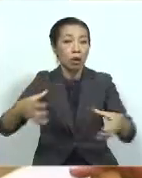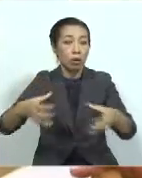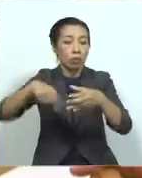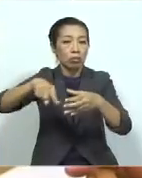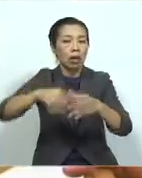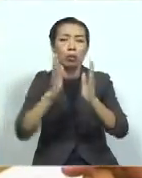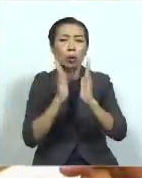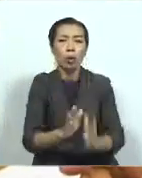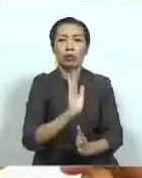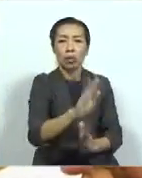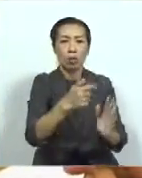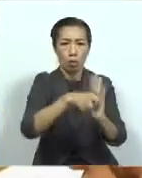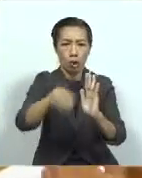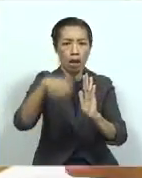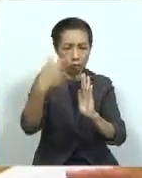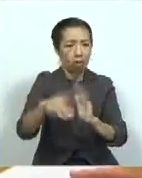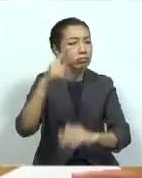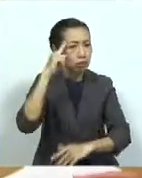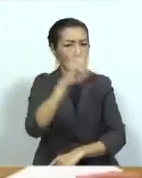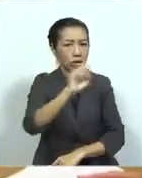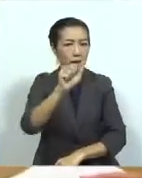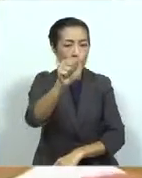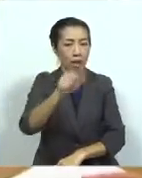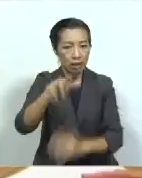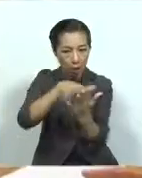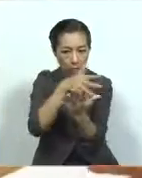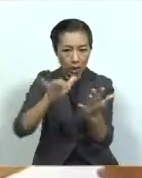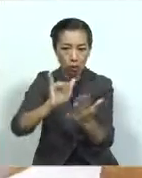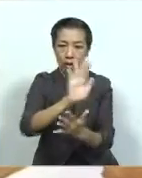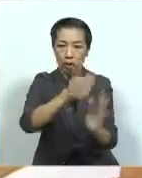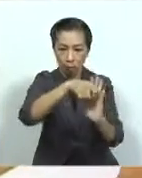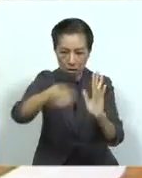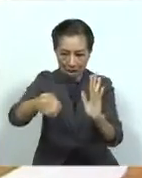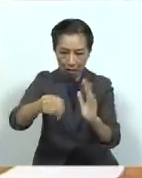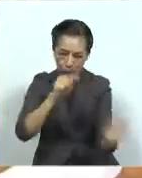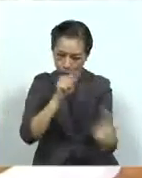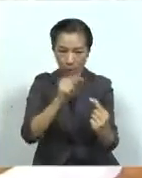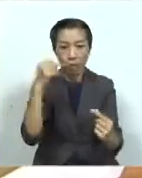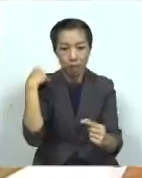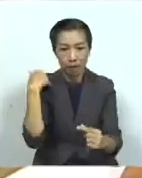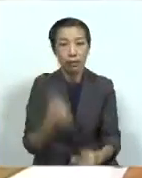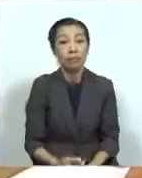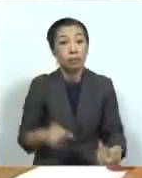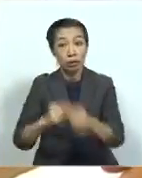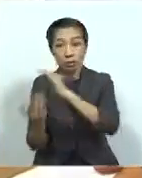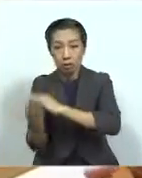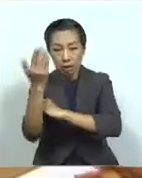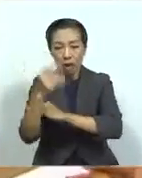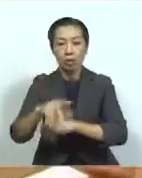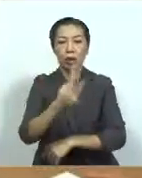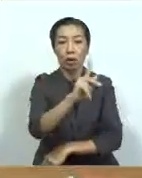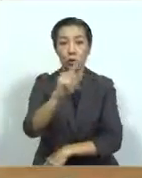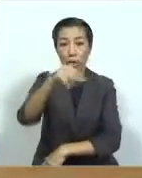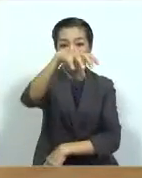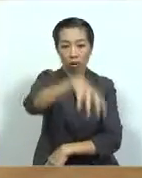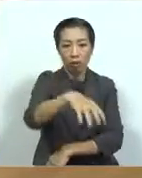ยังเป็นคนในพื้นที่อีกด้วยจึงได้กำหนดยุทธศาสตร์จังหวัดโดยเฉพาะด้วยนะครับเรียกได้ว่าช่วงเช้าที่ผ่านมาเนี่ยนะฮะบรรยากาศที่สำนักงานก